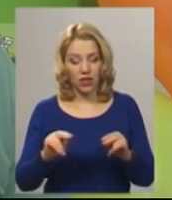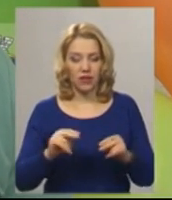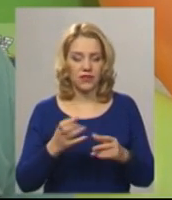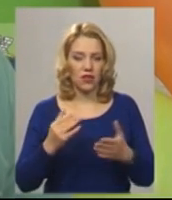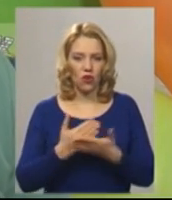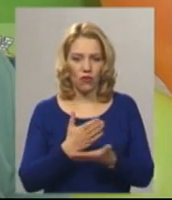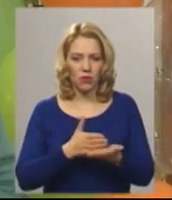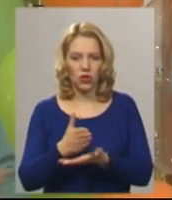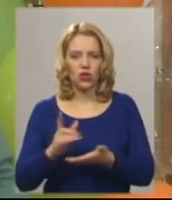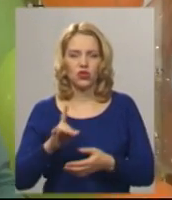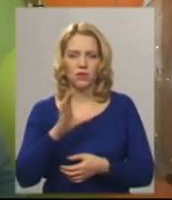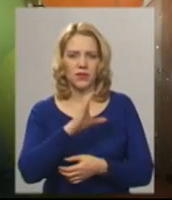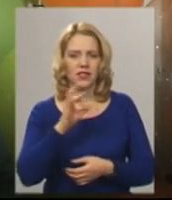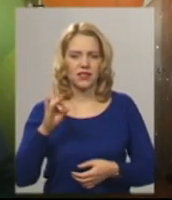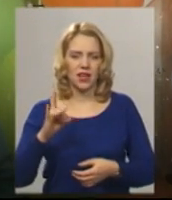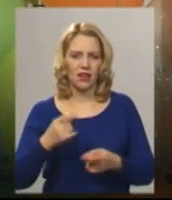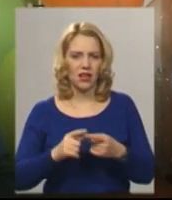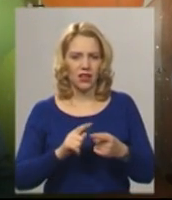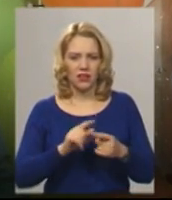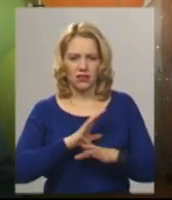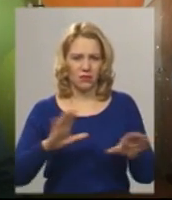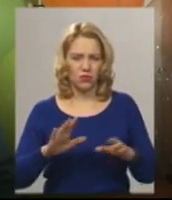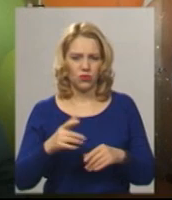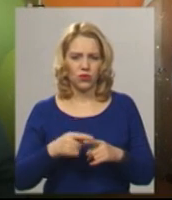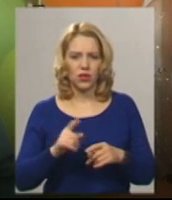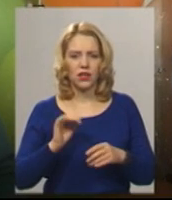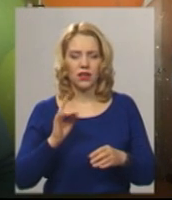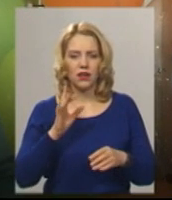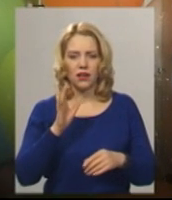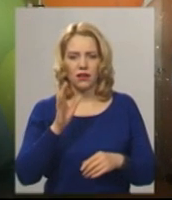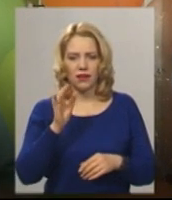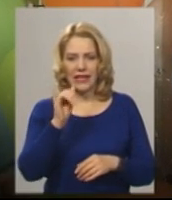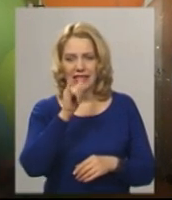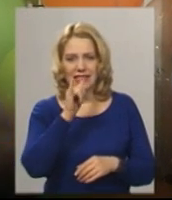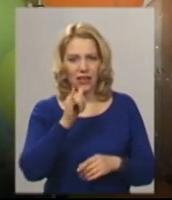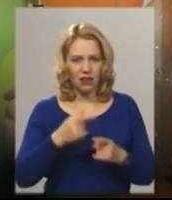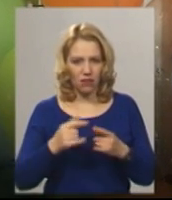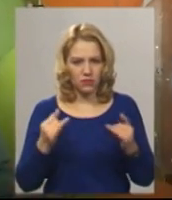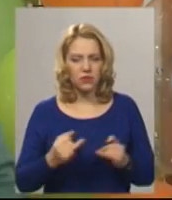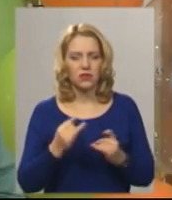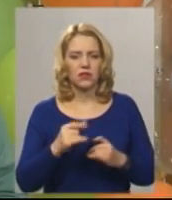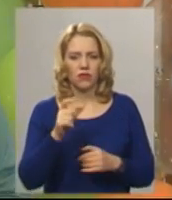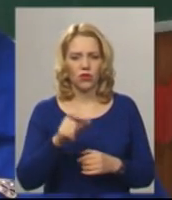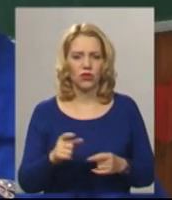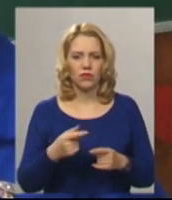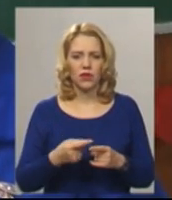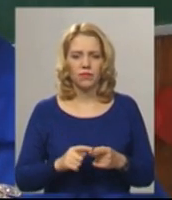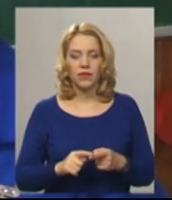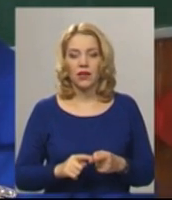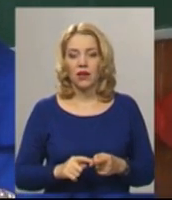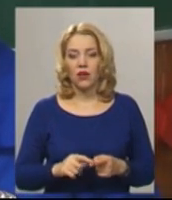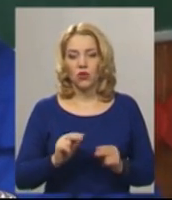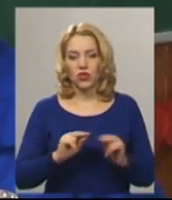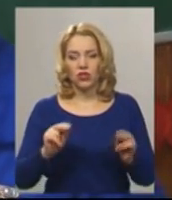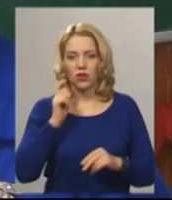радянського консерватизму менше, щоб сторінка в Інстаграм була. Сьогодні це дітям важливо, щоб ви розуміли, це номер один, що вони кажуть про класного вчителя. У